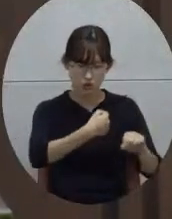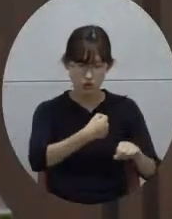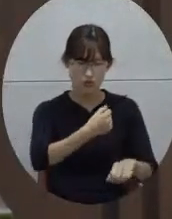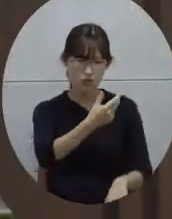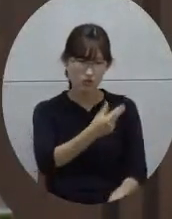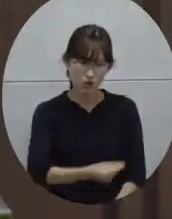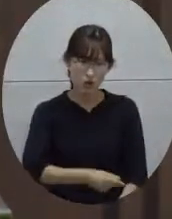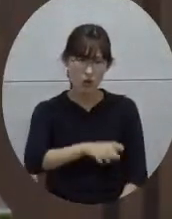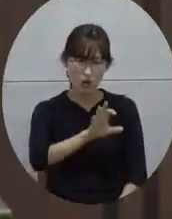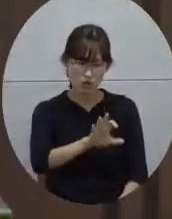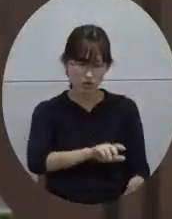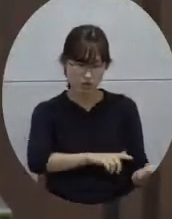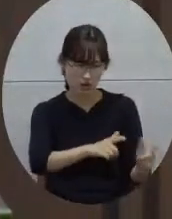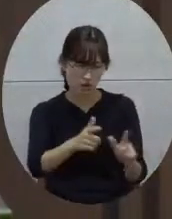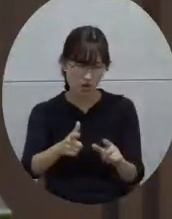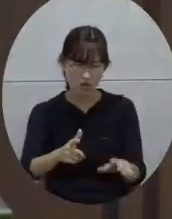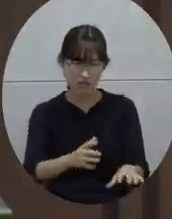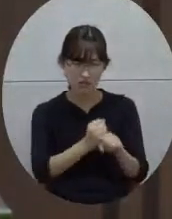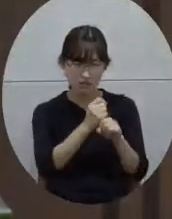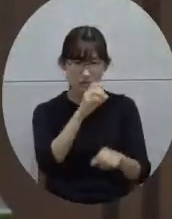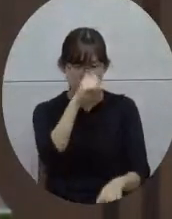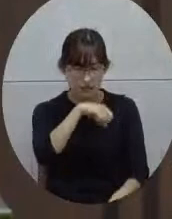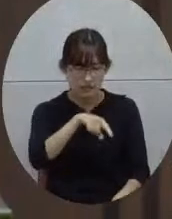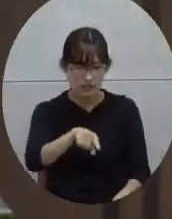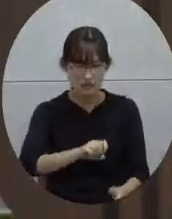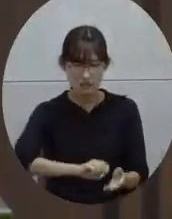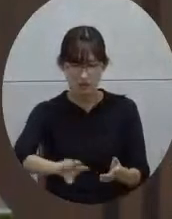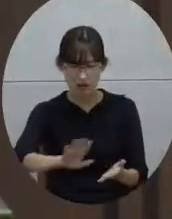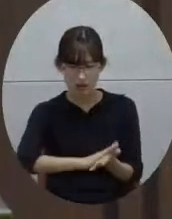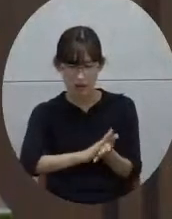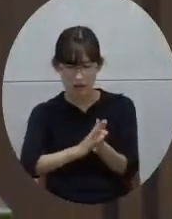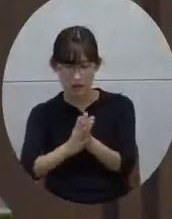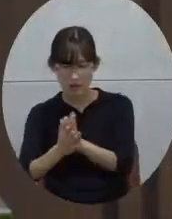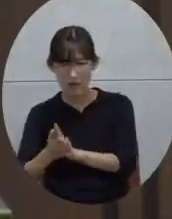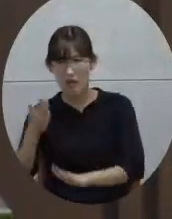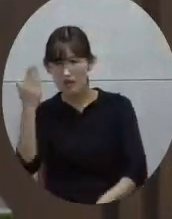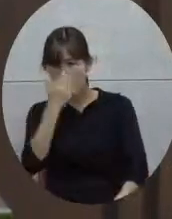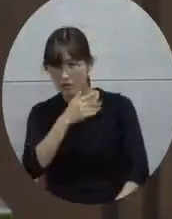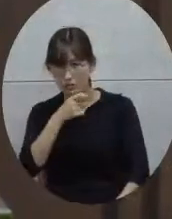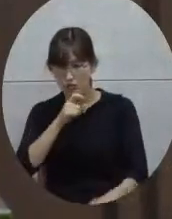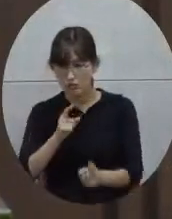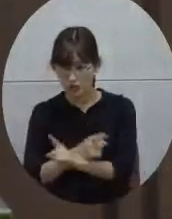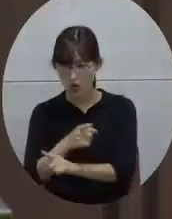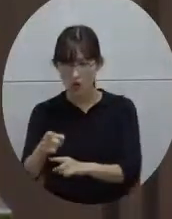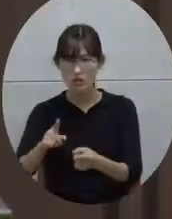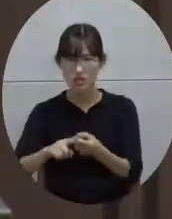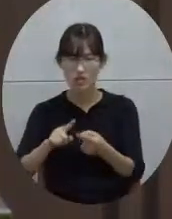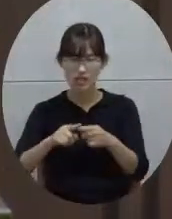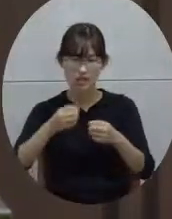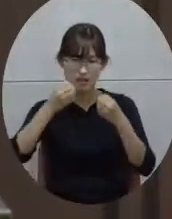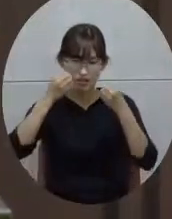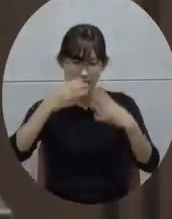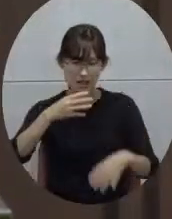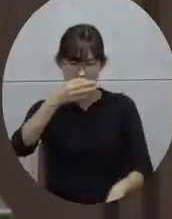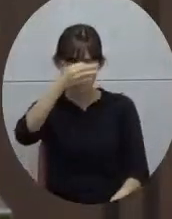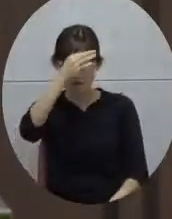수습가스로 재생하고 축산 오폐수를 자원하는 사업에도 최신 기술을 적용하겠습니다.